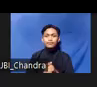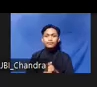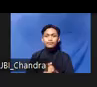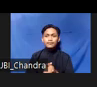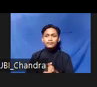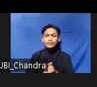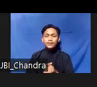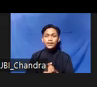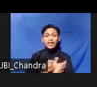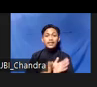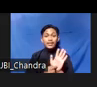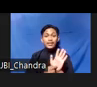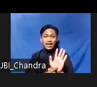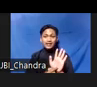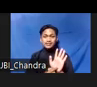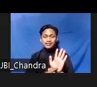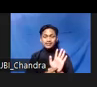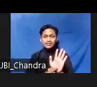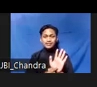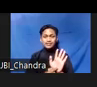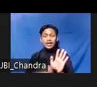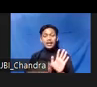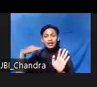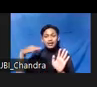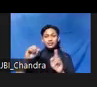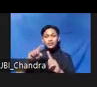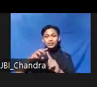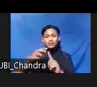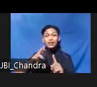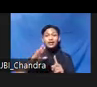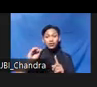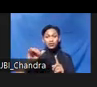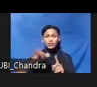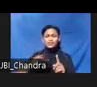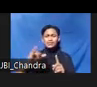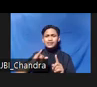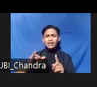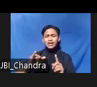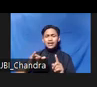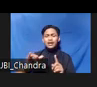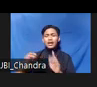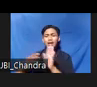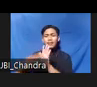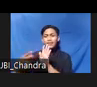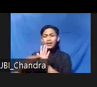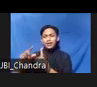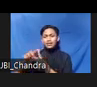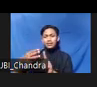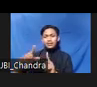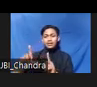tampilan dari uterus sendiri seperti ini ya hampir mirip seperti yang mendeley tadi